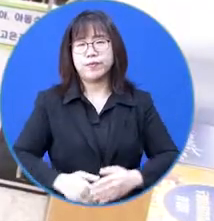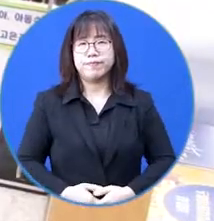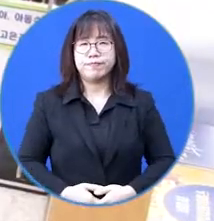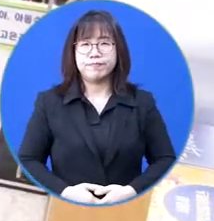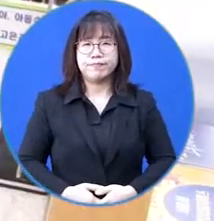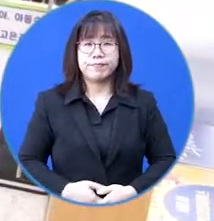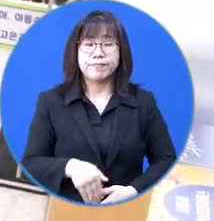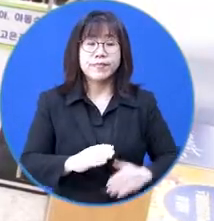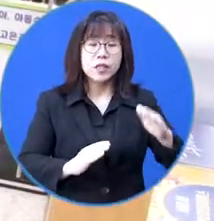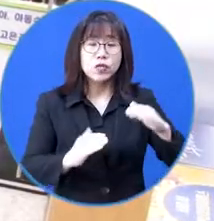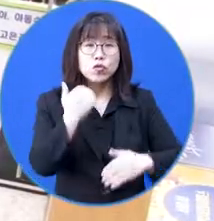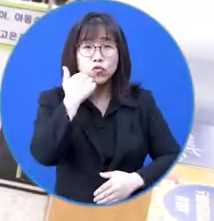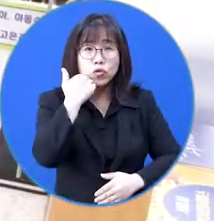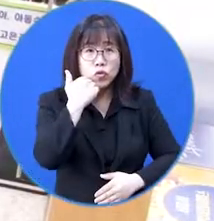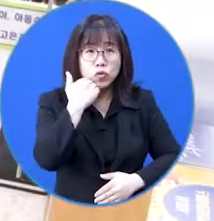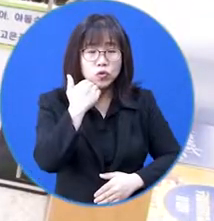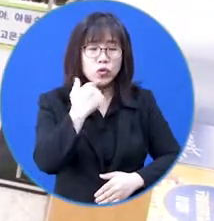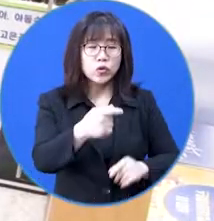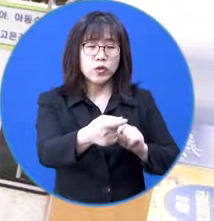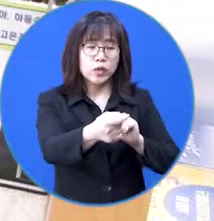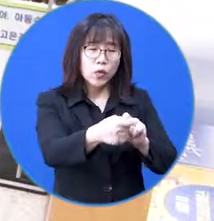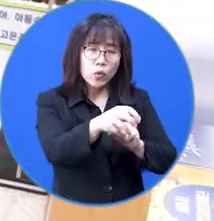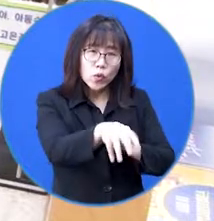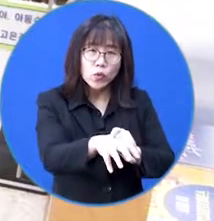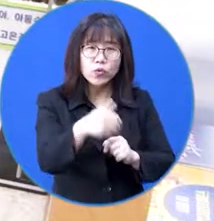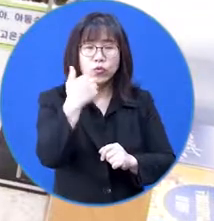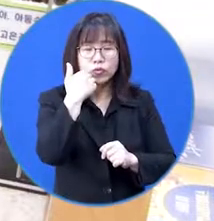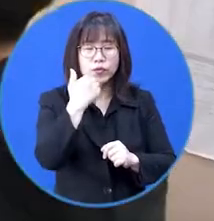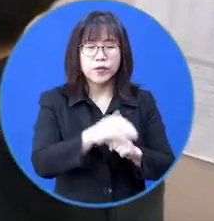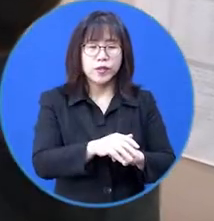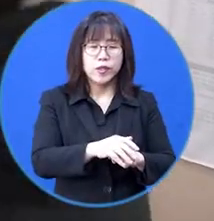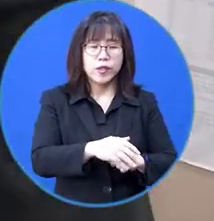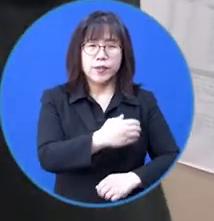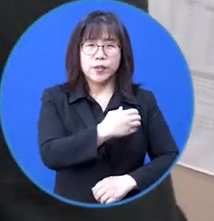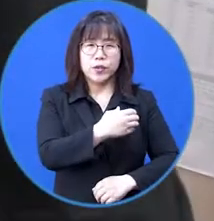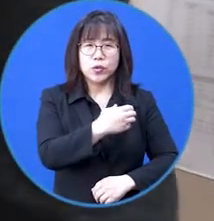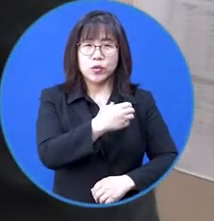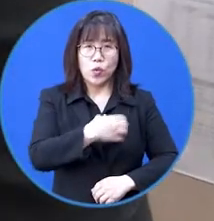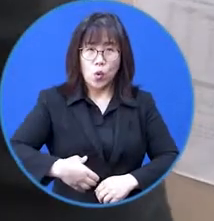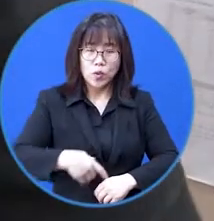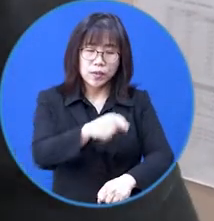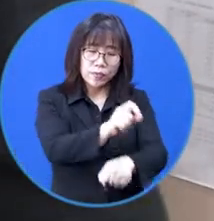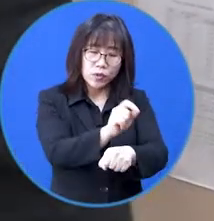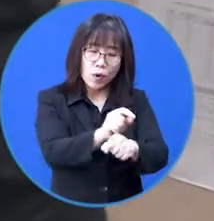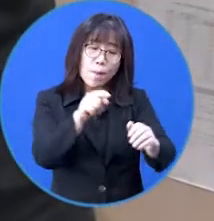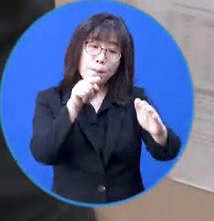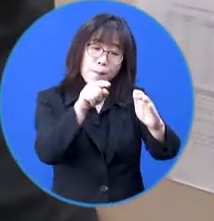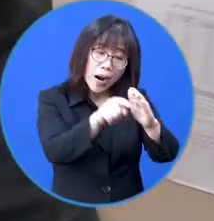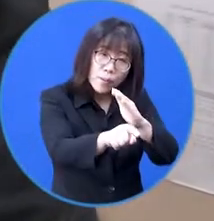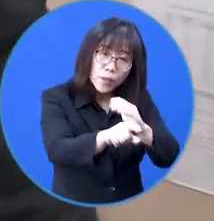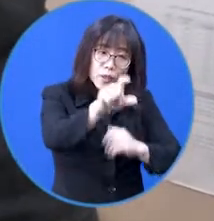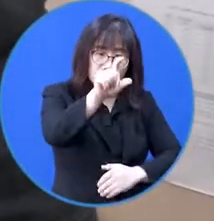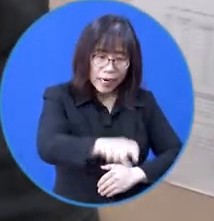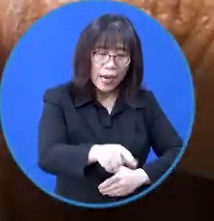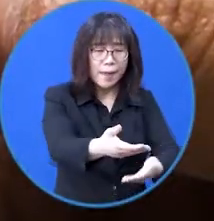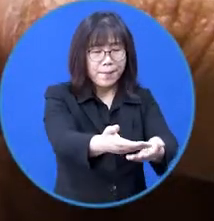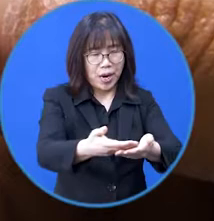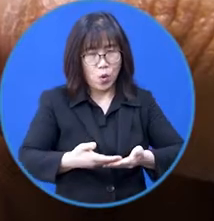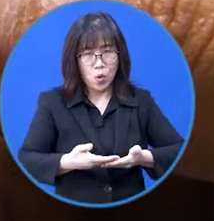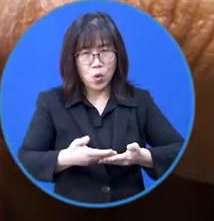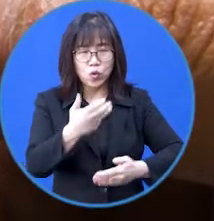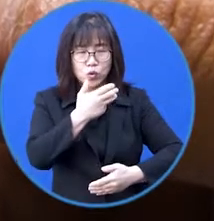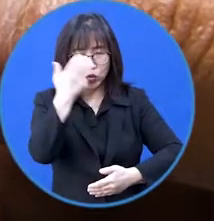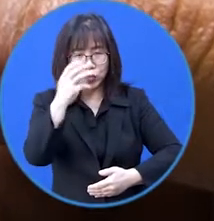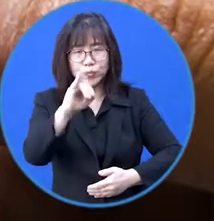없습니다. 대상 학생은 가까운 지역 내 동주민센터를 방문해 카드를 발급받은 후 청소년